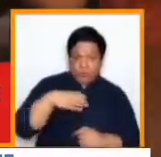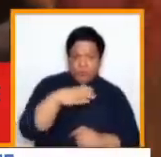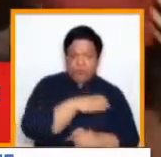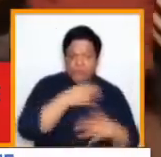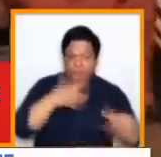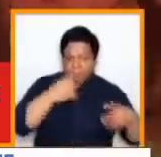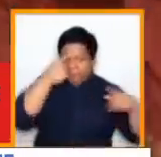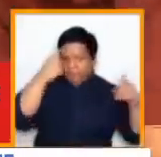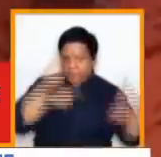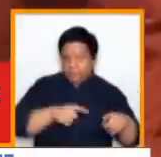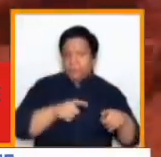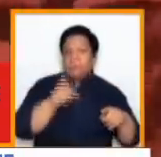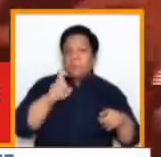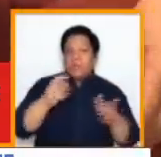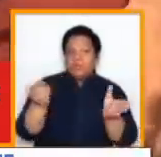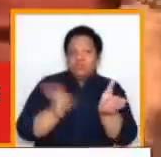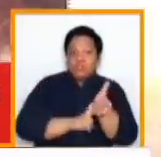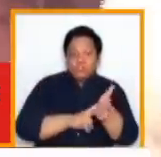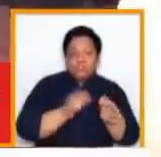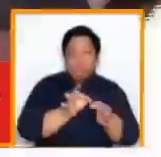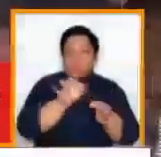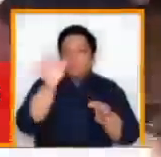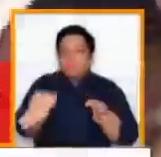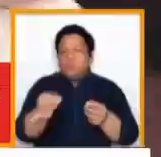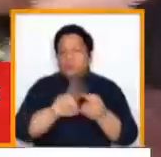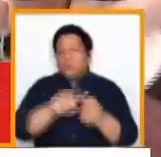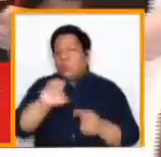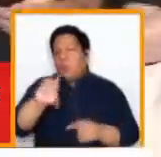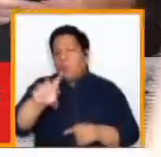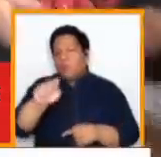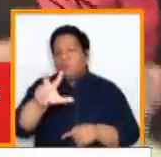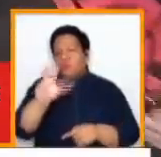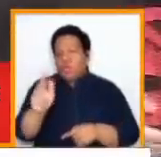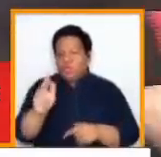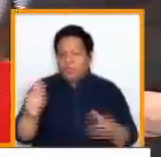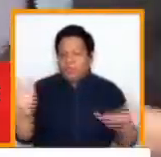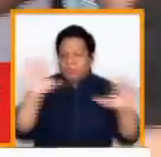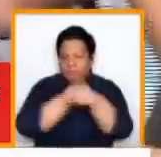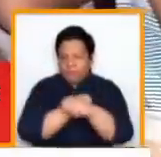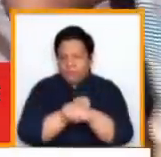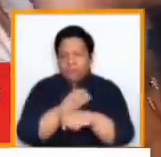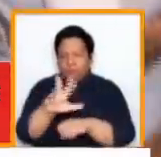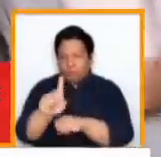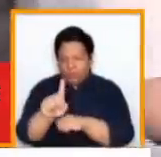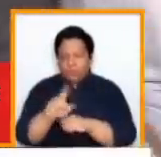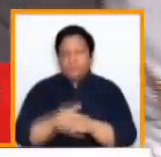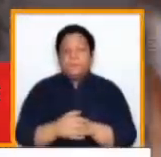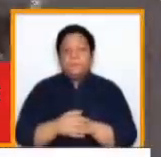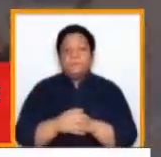deadline mula September 30 para maging October 31 sana. Ang